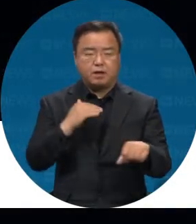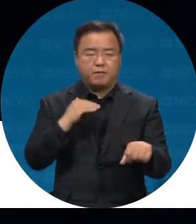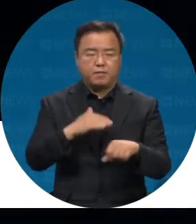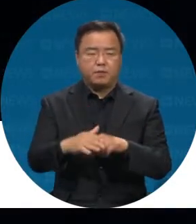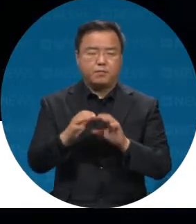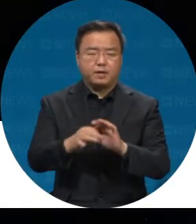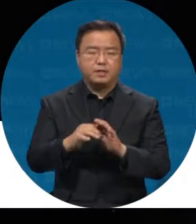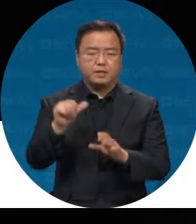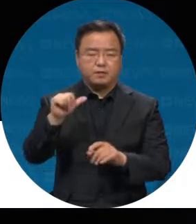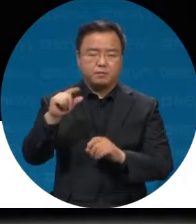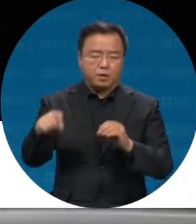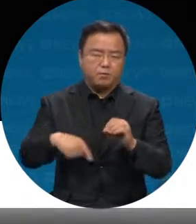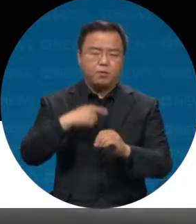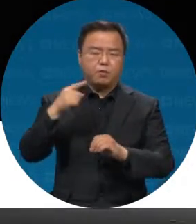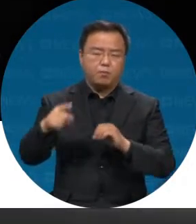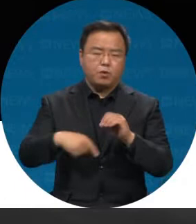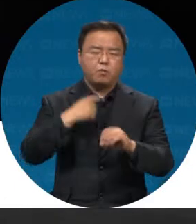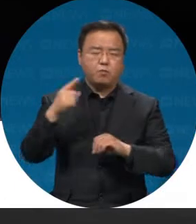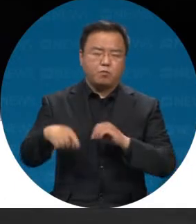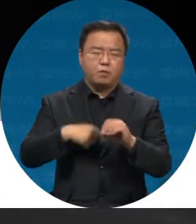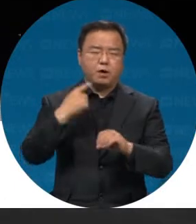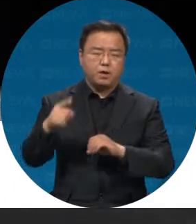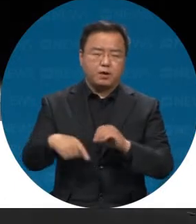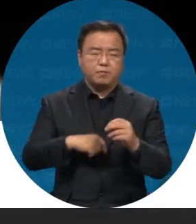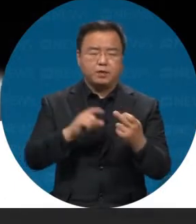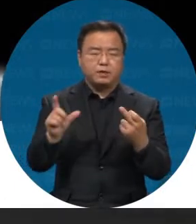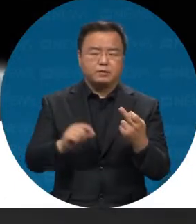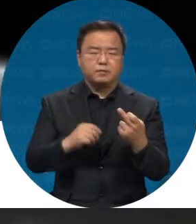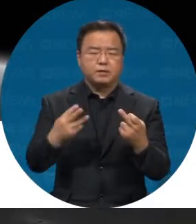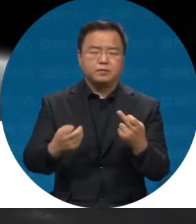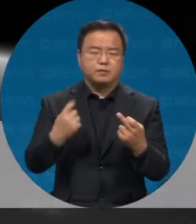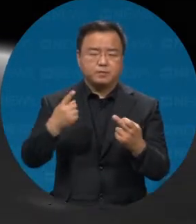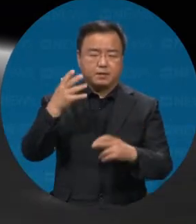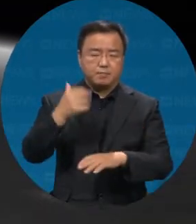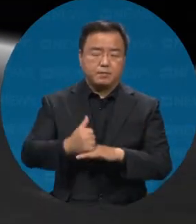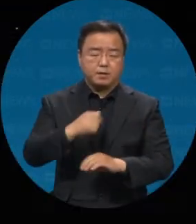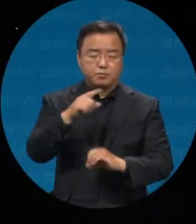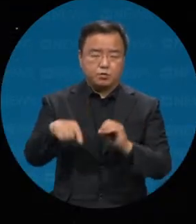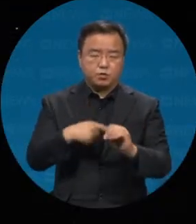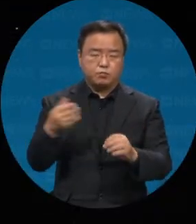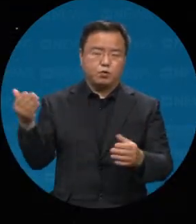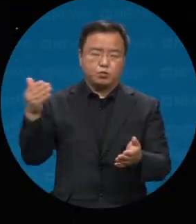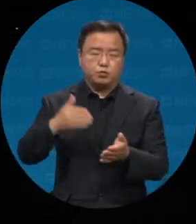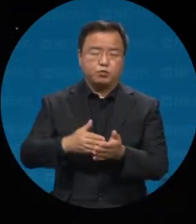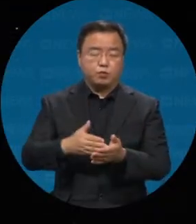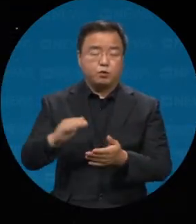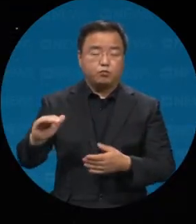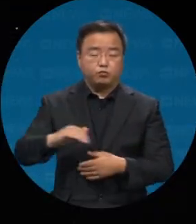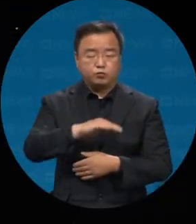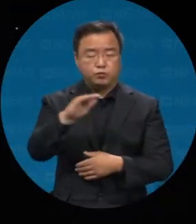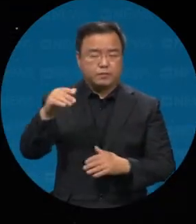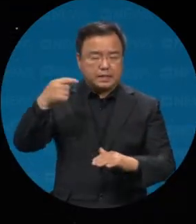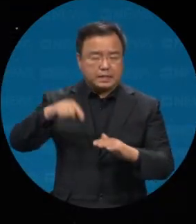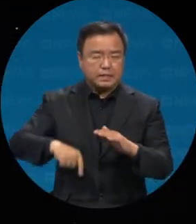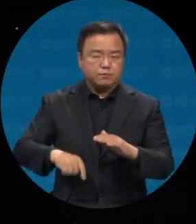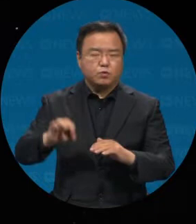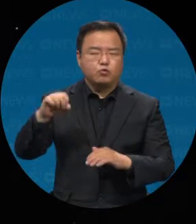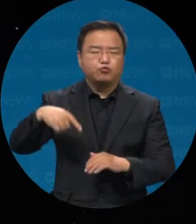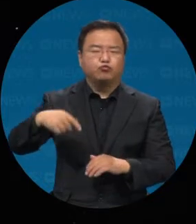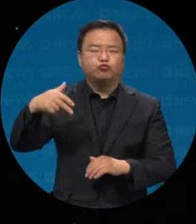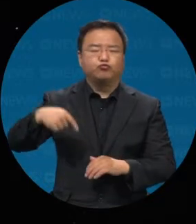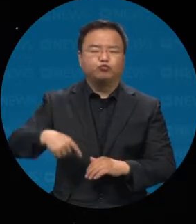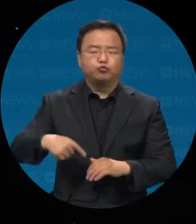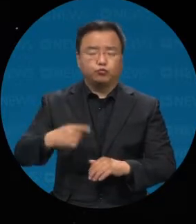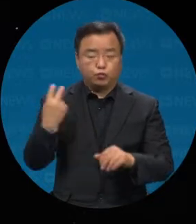돌아 올해 12월 31일 최종 임무 개들의 진입합니다 우리나라가 지구 궤도 넘어 심 우주 탐사에 도전하는 건 이번이